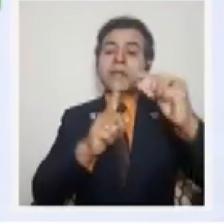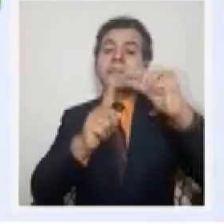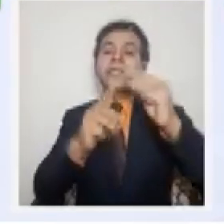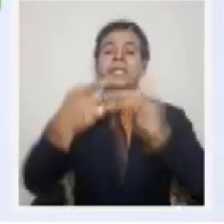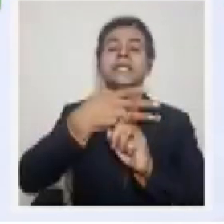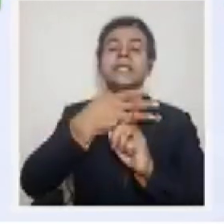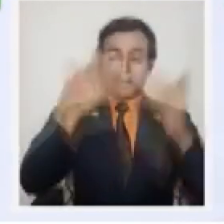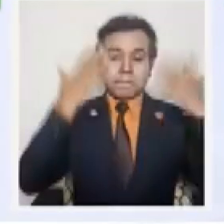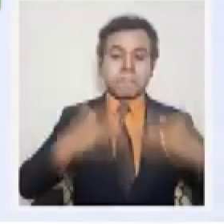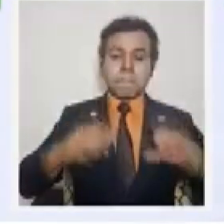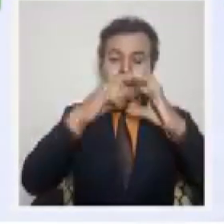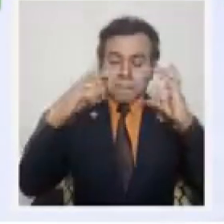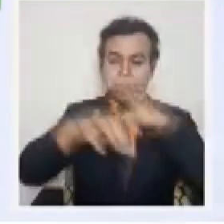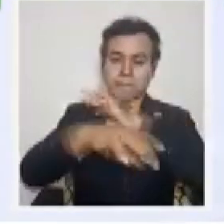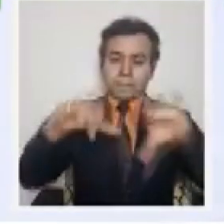31,991 জনকে।